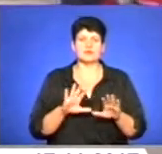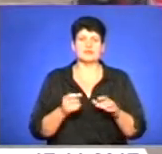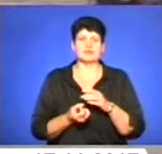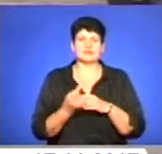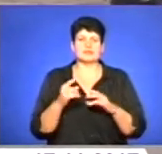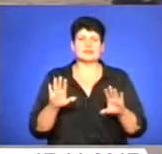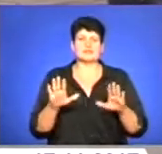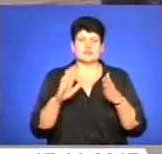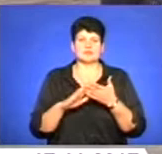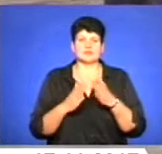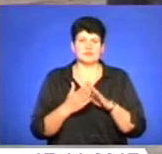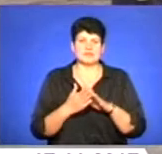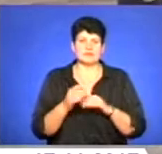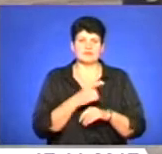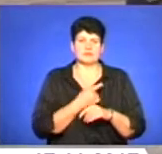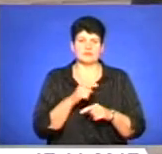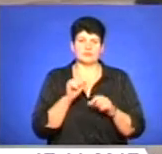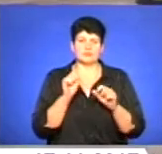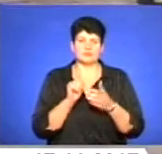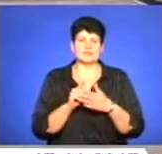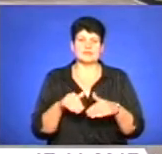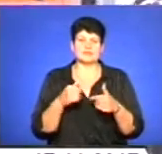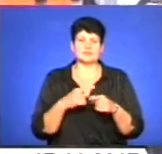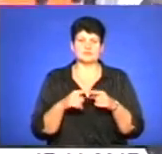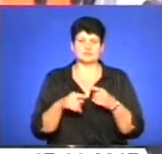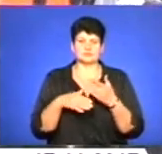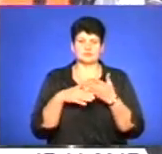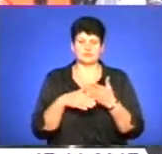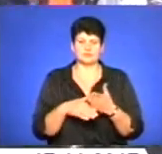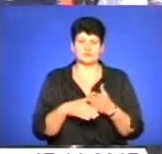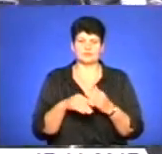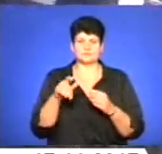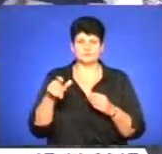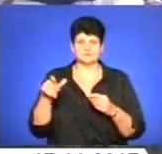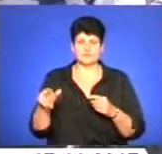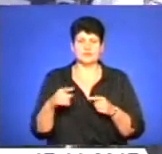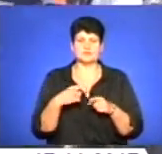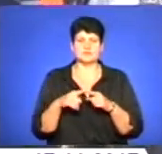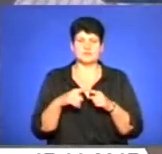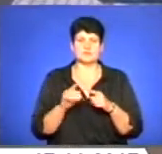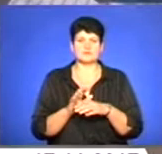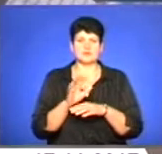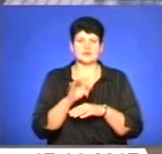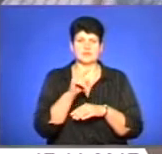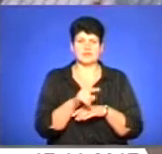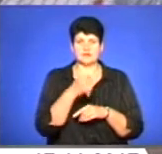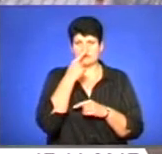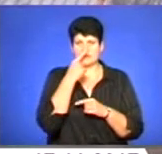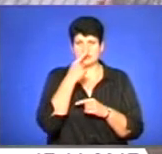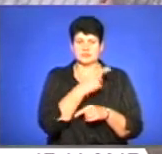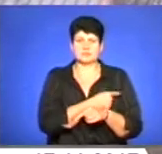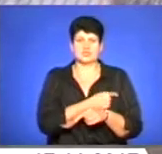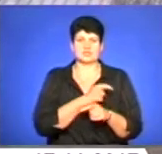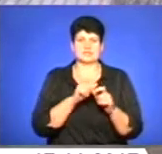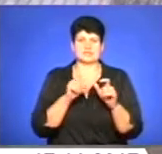і в медиків. Вони повинні оперативно надати екстрену медичну допомогу постраждалим і якнайшвидше доправити їх у найближчий медичний